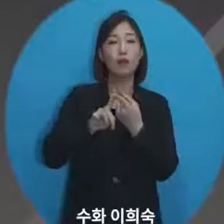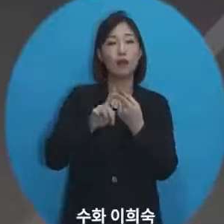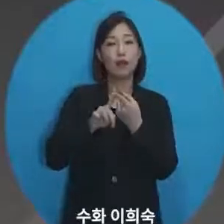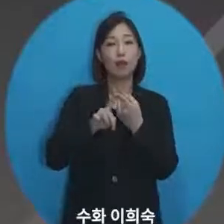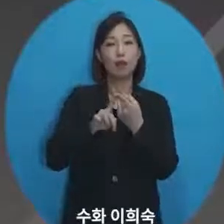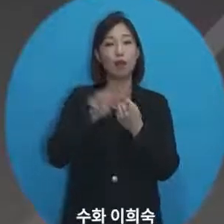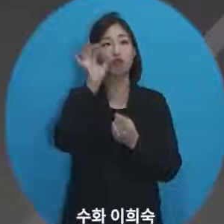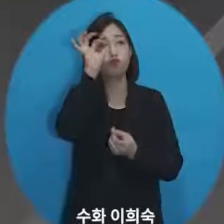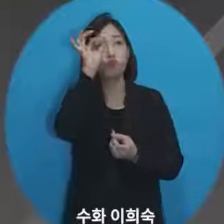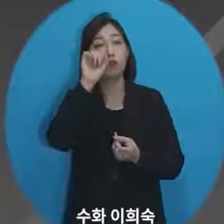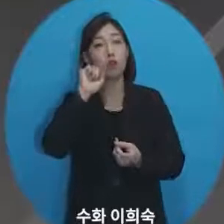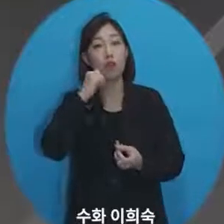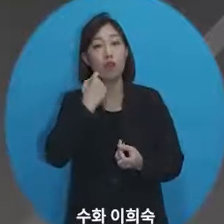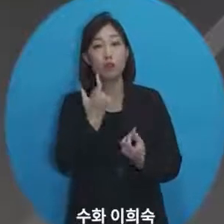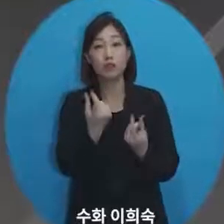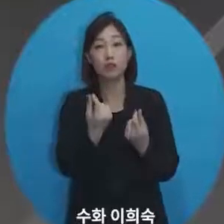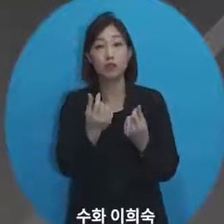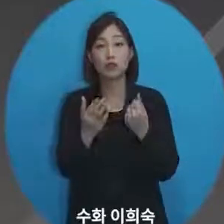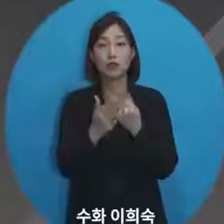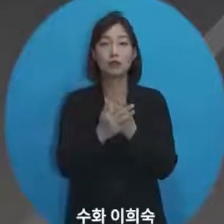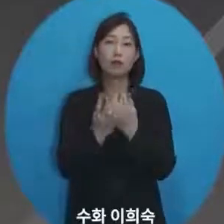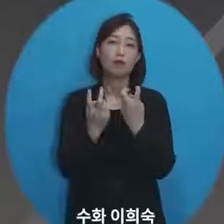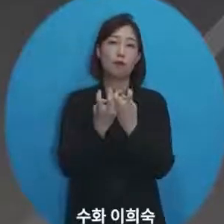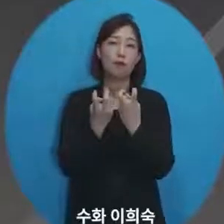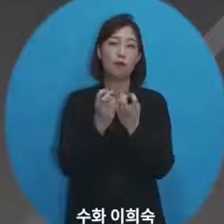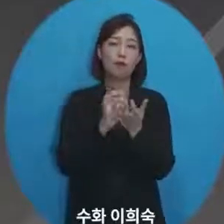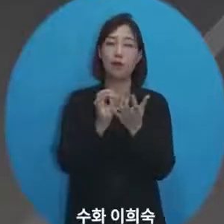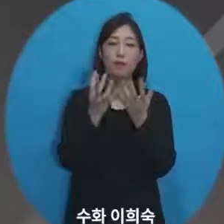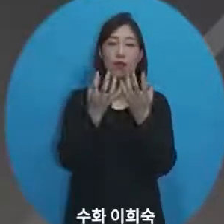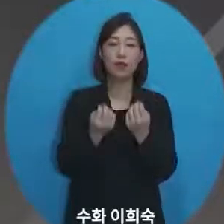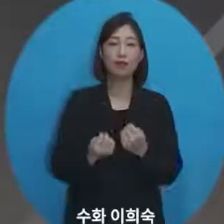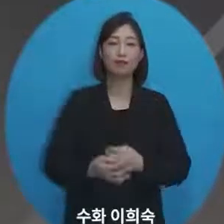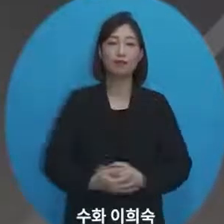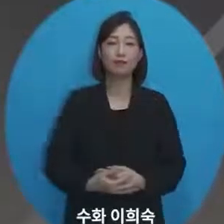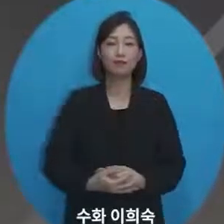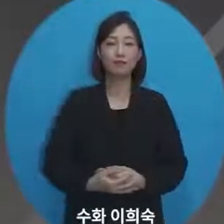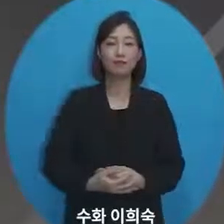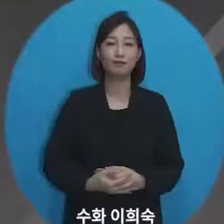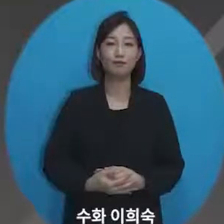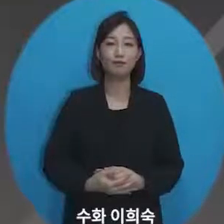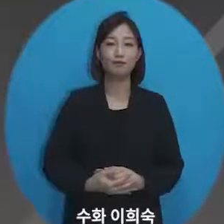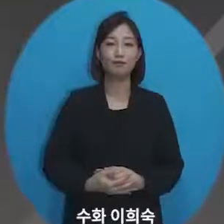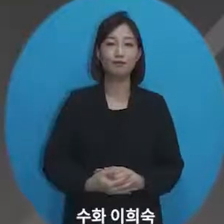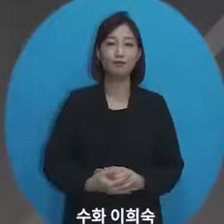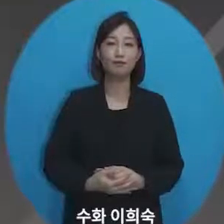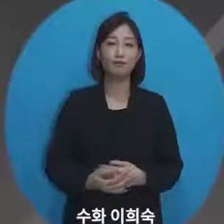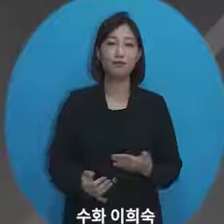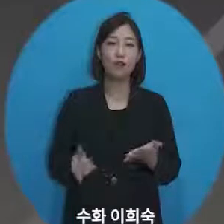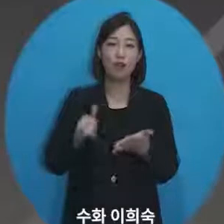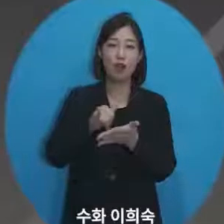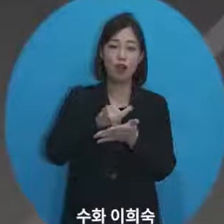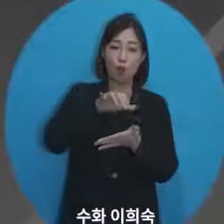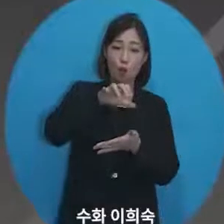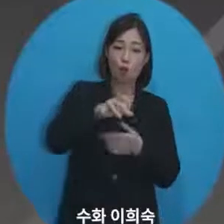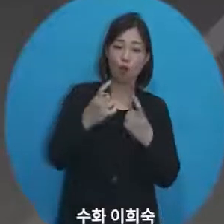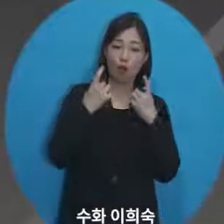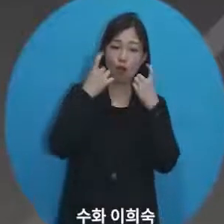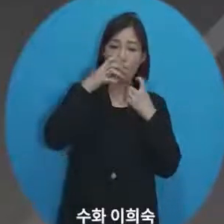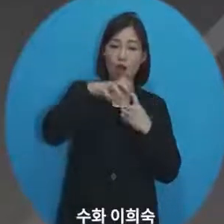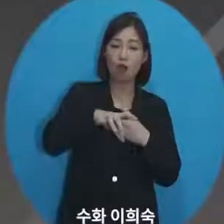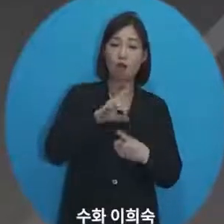하는 게 중시되는 부분에서 많이 사용되고 있는데요. 시인성 확보가 그렇다고